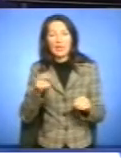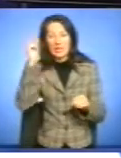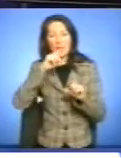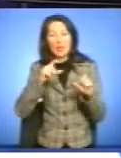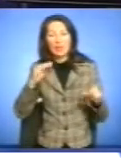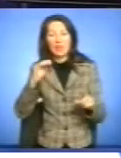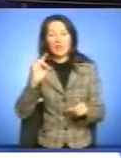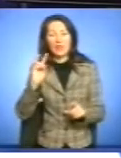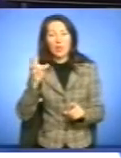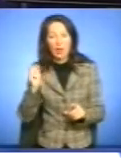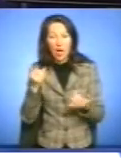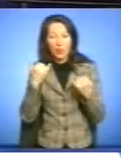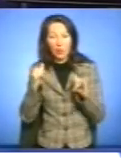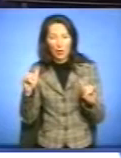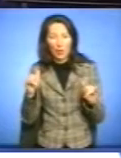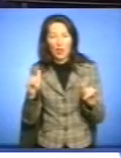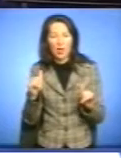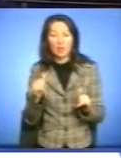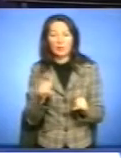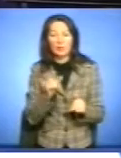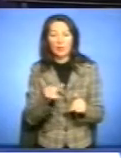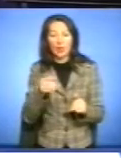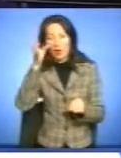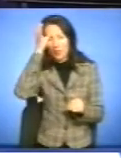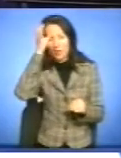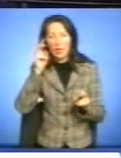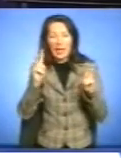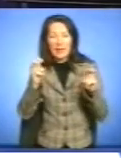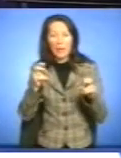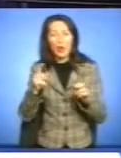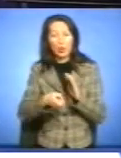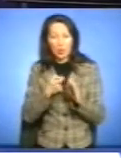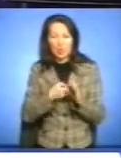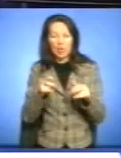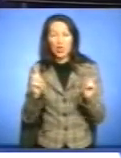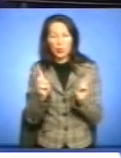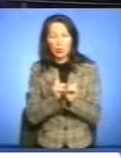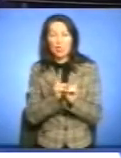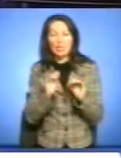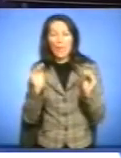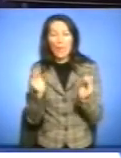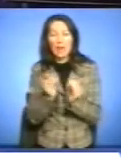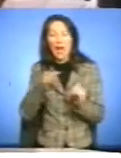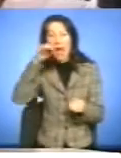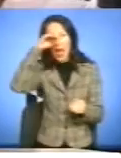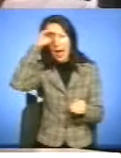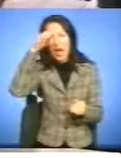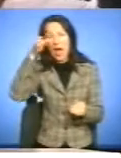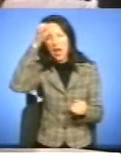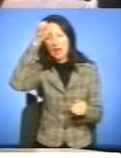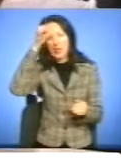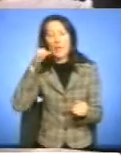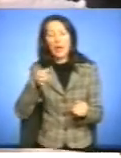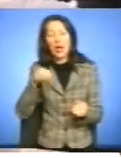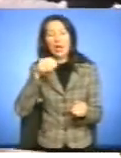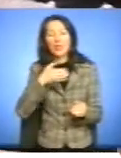На захисті наукових робіт Малої академії наук побували наші кореспонденти. Деталі у наступному відеоматеріалі.